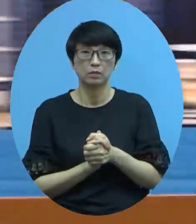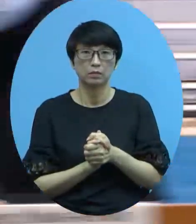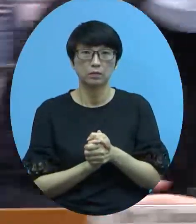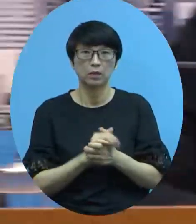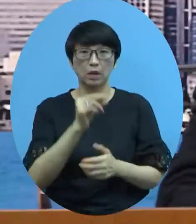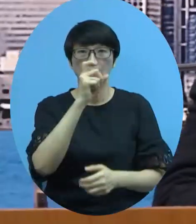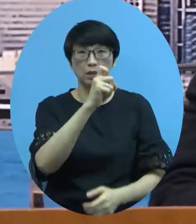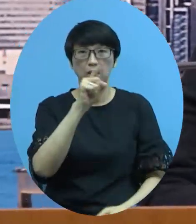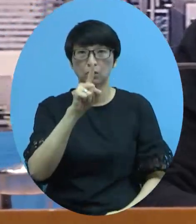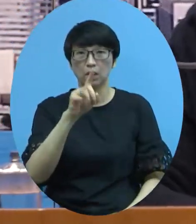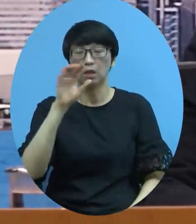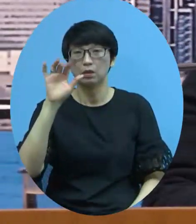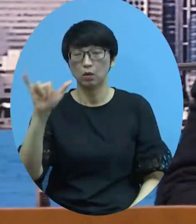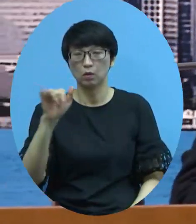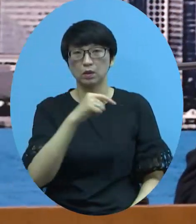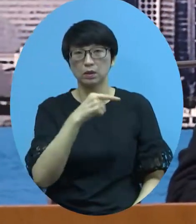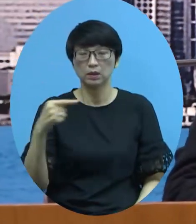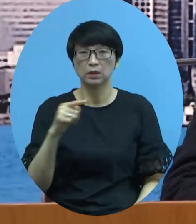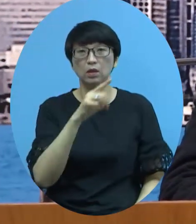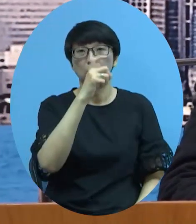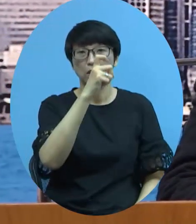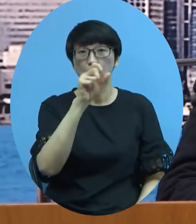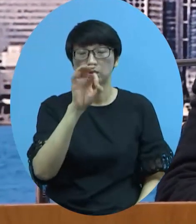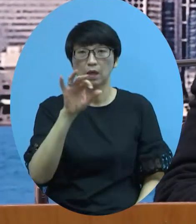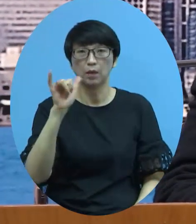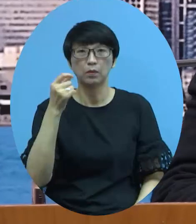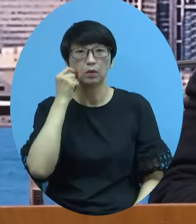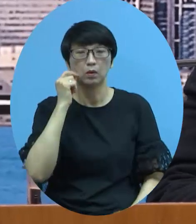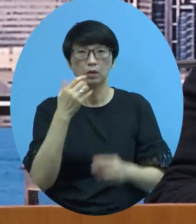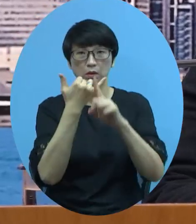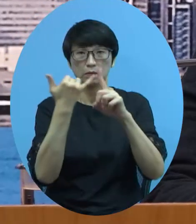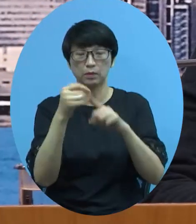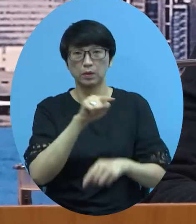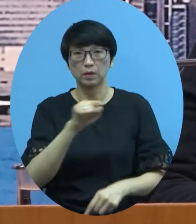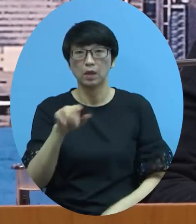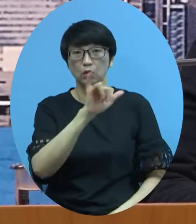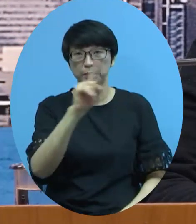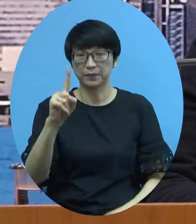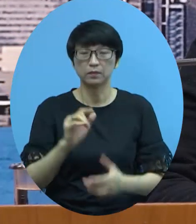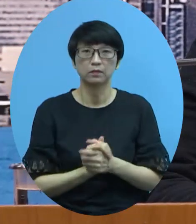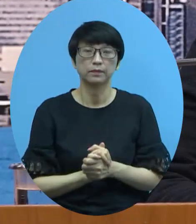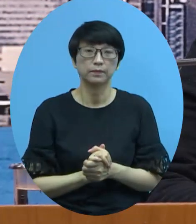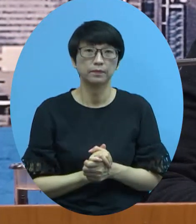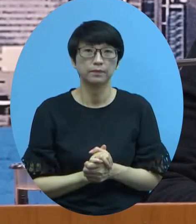就係916去到936啦。佢哋嘅年紀咧係16歲去到61歲，